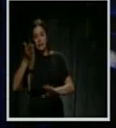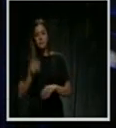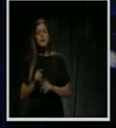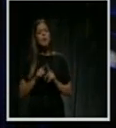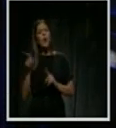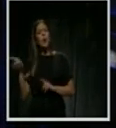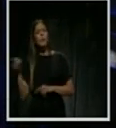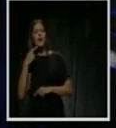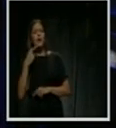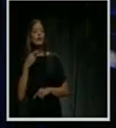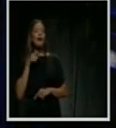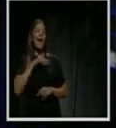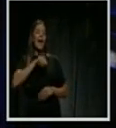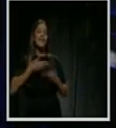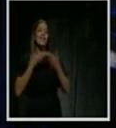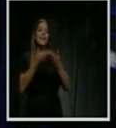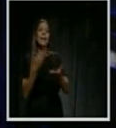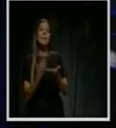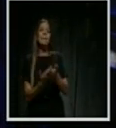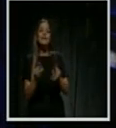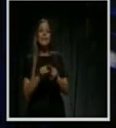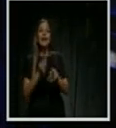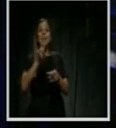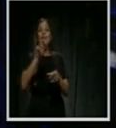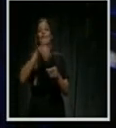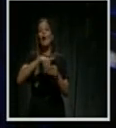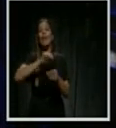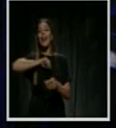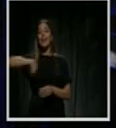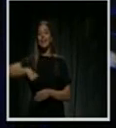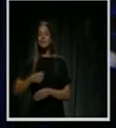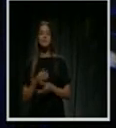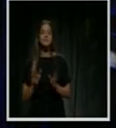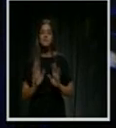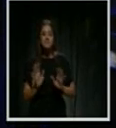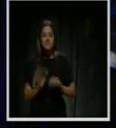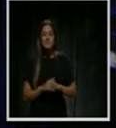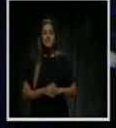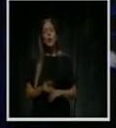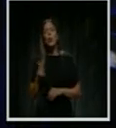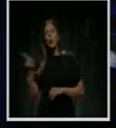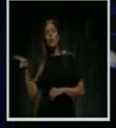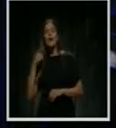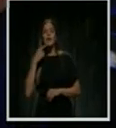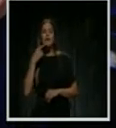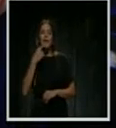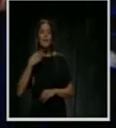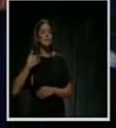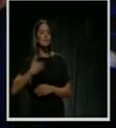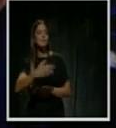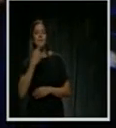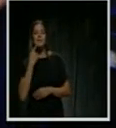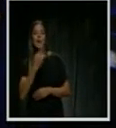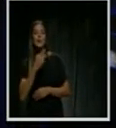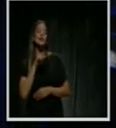Bħala hekk il-mod ta' kull darba li morna il-poplu tajnih l-inċentiv u s-sosten. Hekk kienet ir-reazzjoni tal-kap tal-Oppożizzjoni mbagħad jiġi